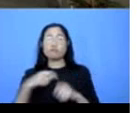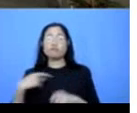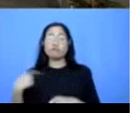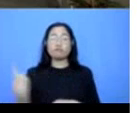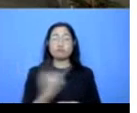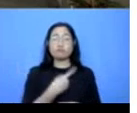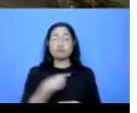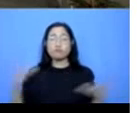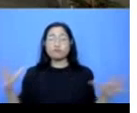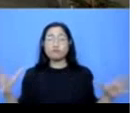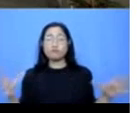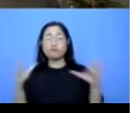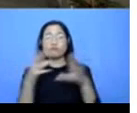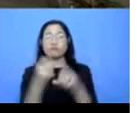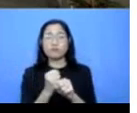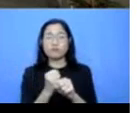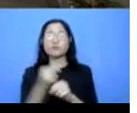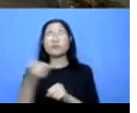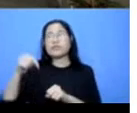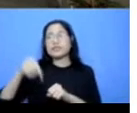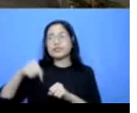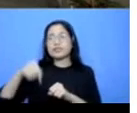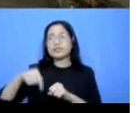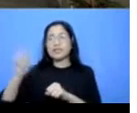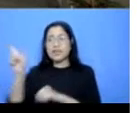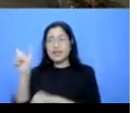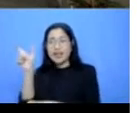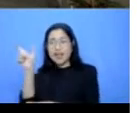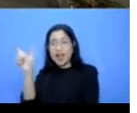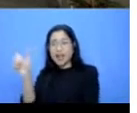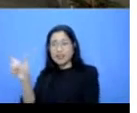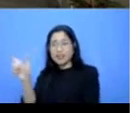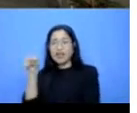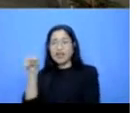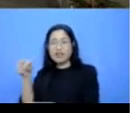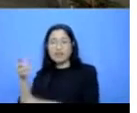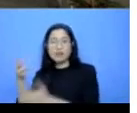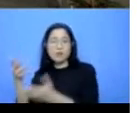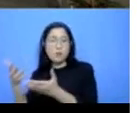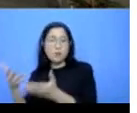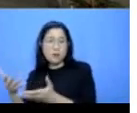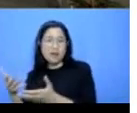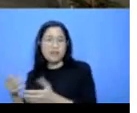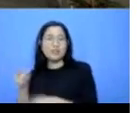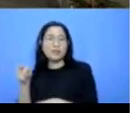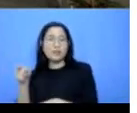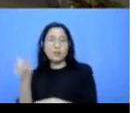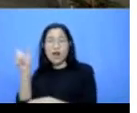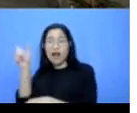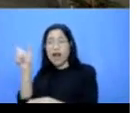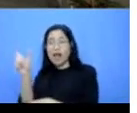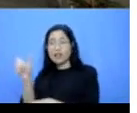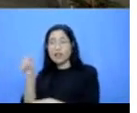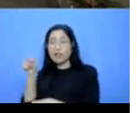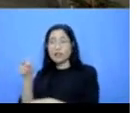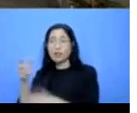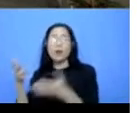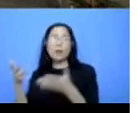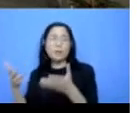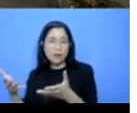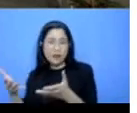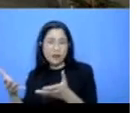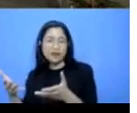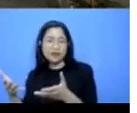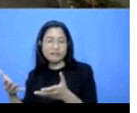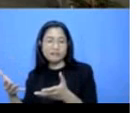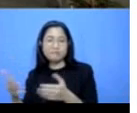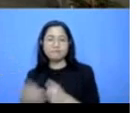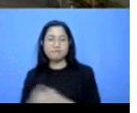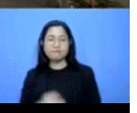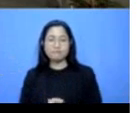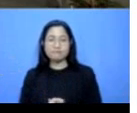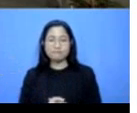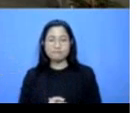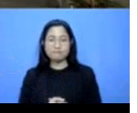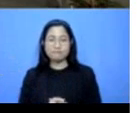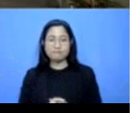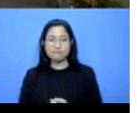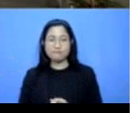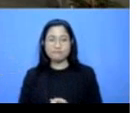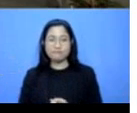Bapak. Jadi apakah kata ini? Baiklah, saya kasih kesempatan Bapak dan Ibu untuk